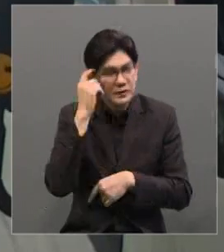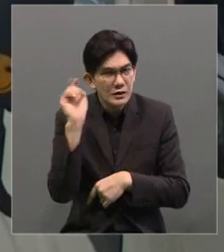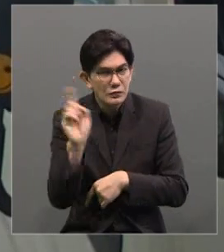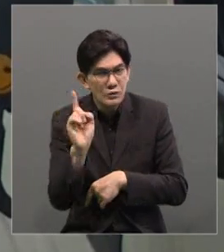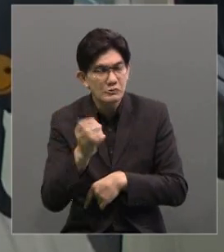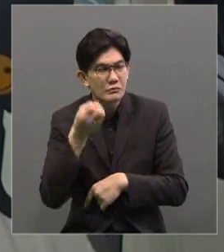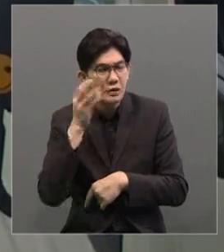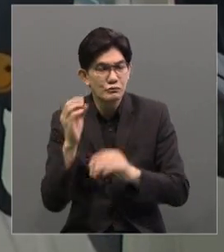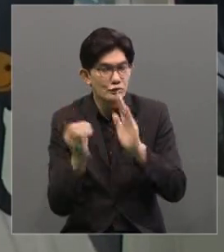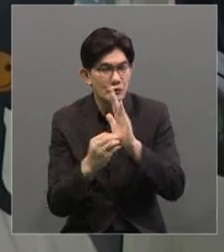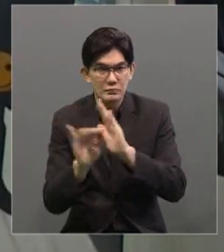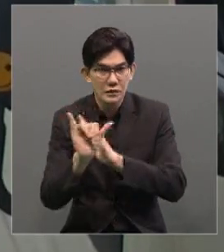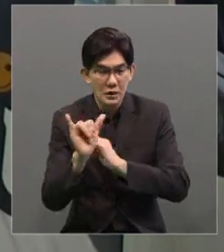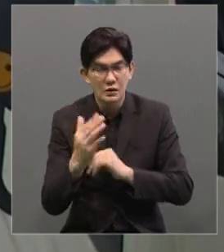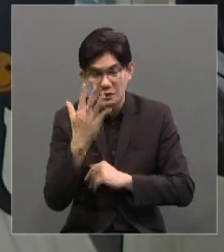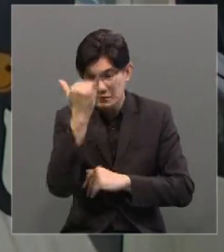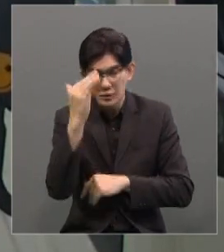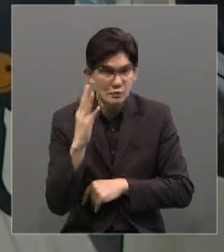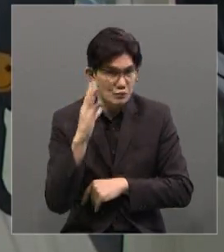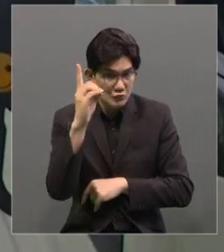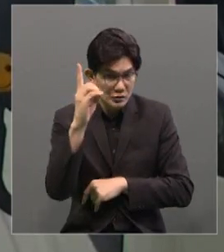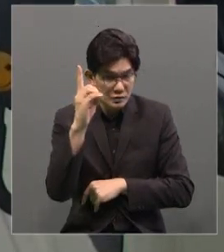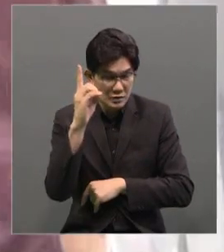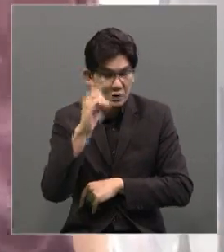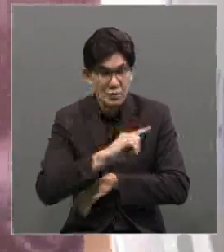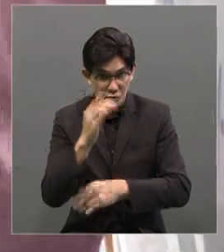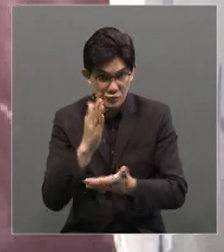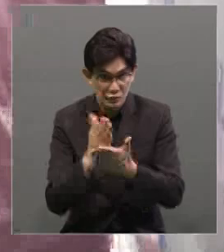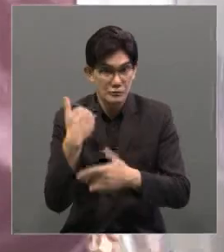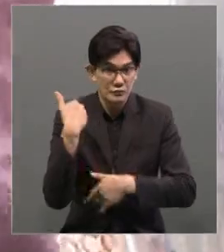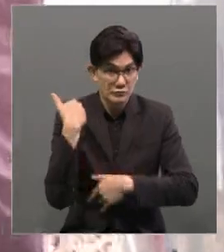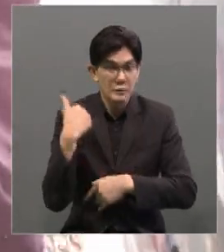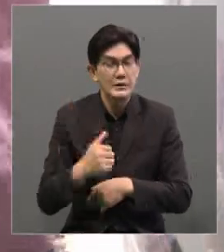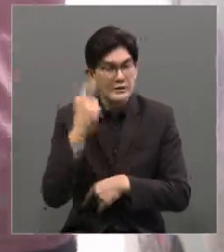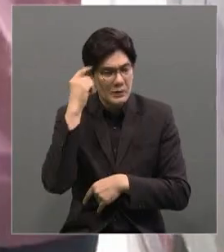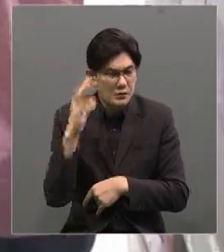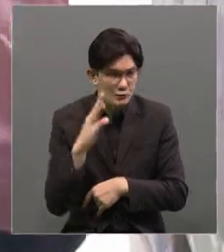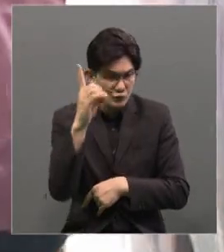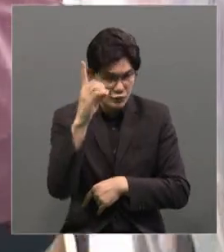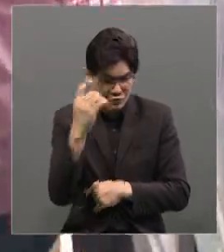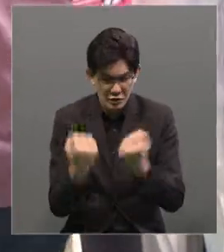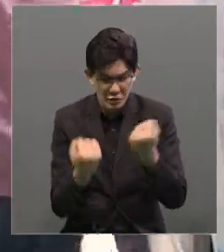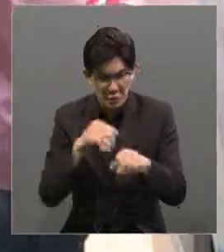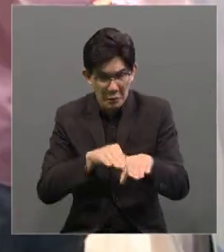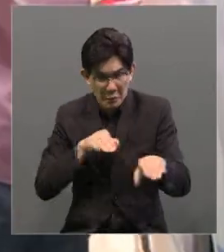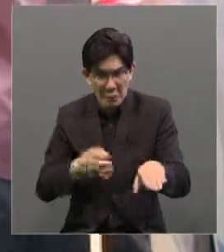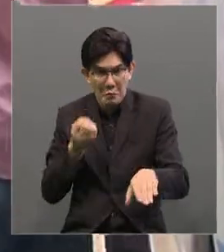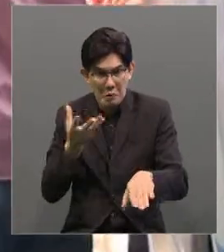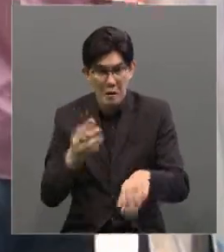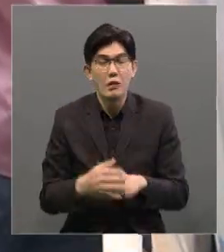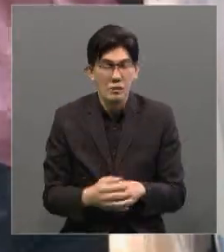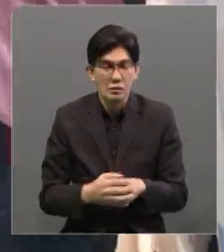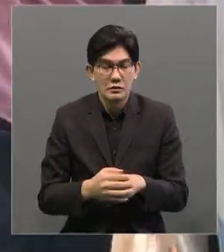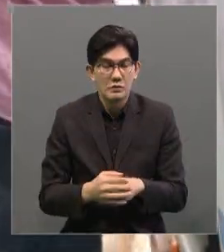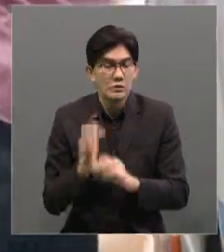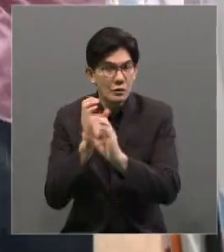ะยังไม่กลับกรุงเทพมหานครเพราะว่าพรุ่งนี้ก็ยังเป็นวันหยุดอีก1วันแต่คาดว่าพรุ่งนี้เนี่ยรถน่าจะติดแล้วทั้งนี้ค่ะท